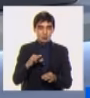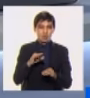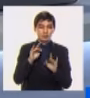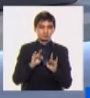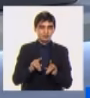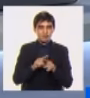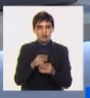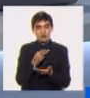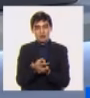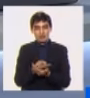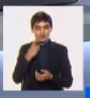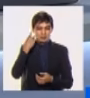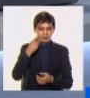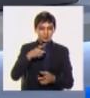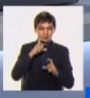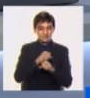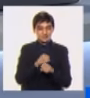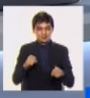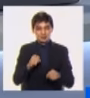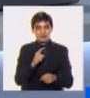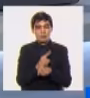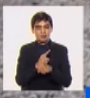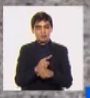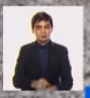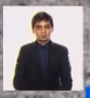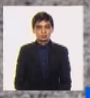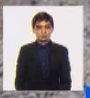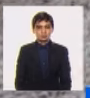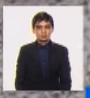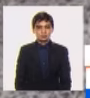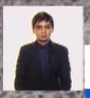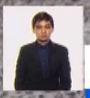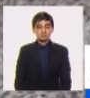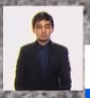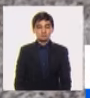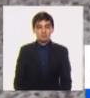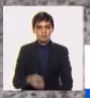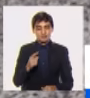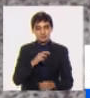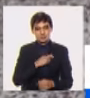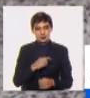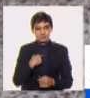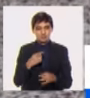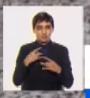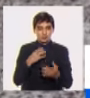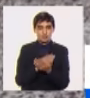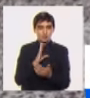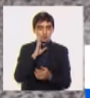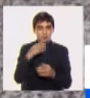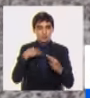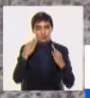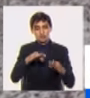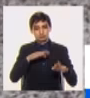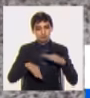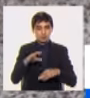или распивать алкогольные напитки по-прежнему запрещено я несколько раздражен утром нам разрешили